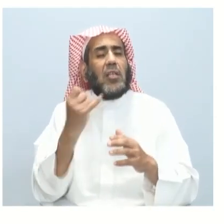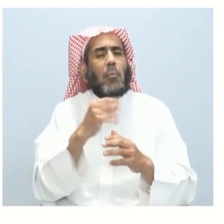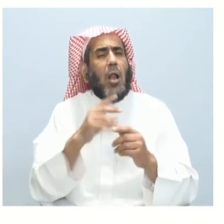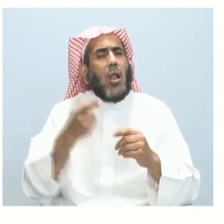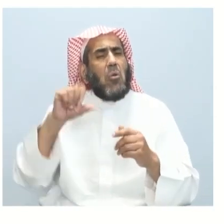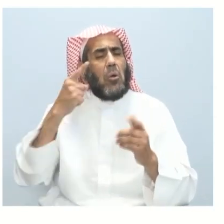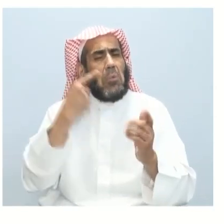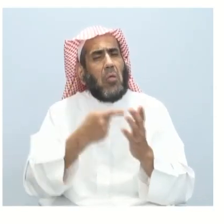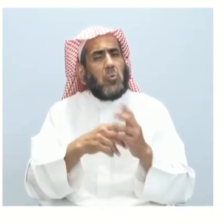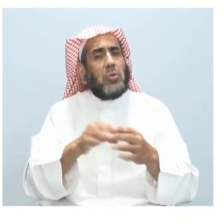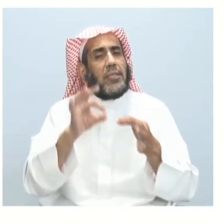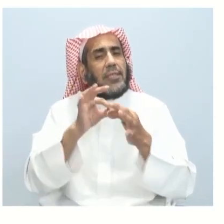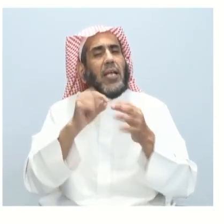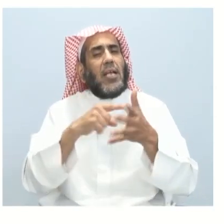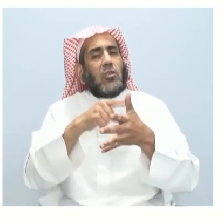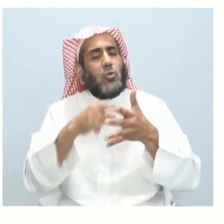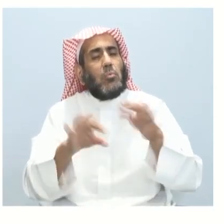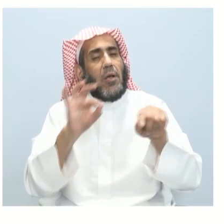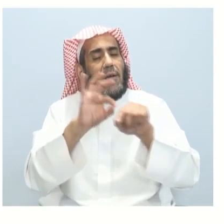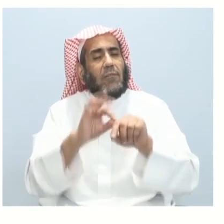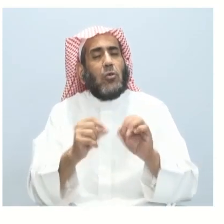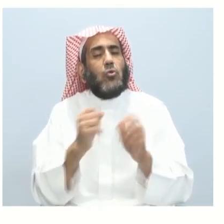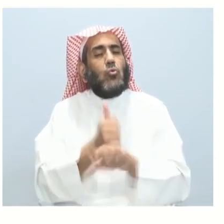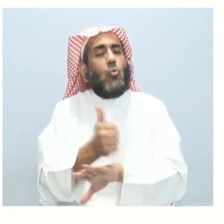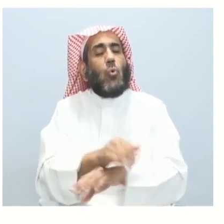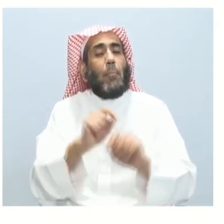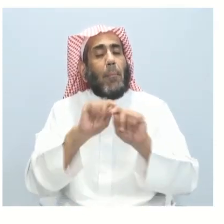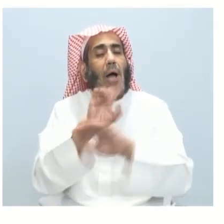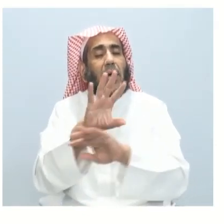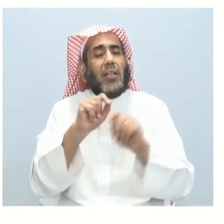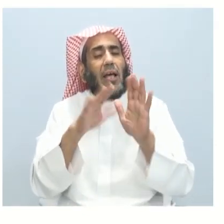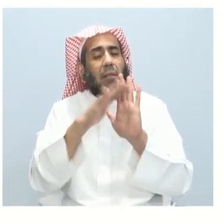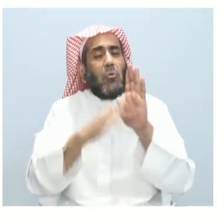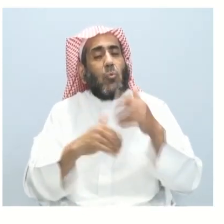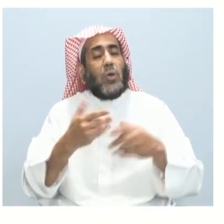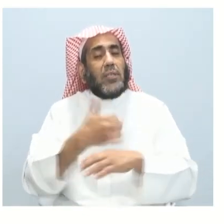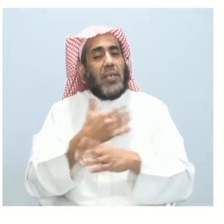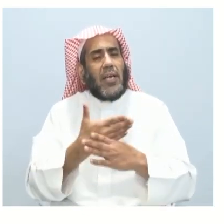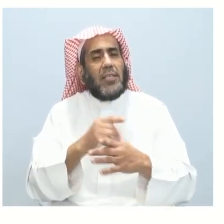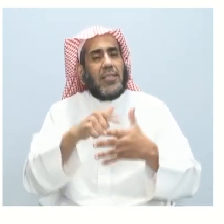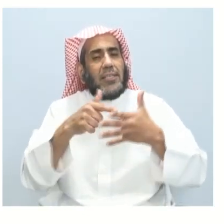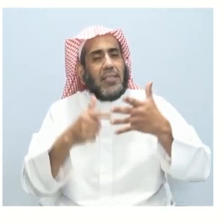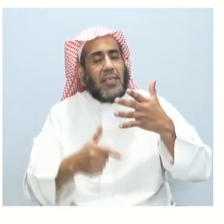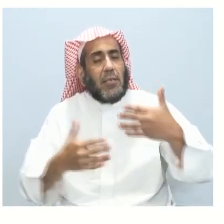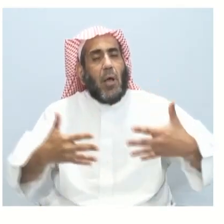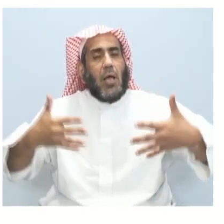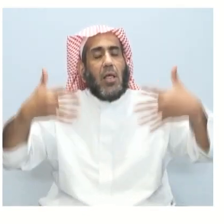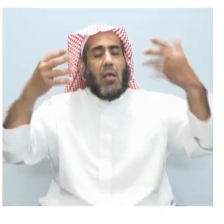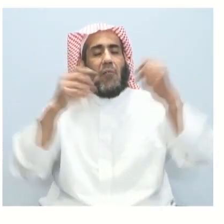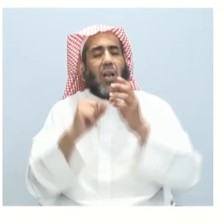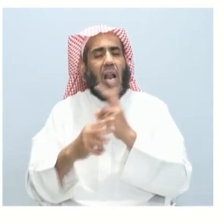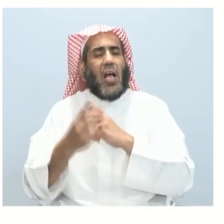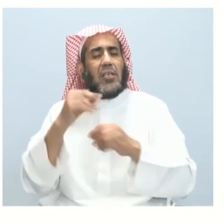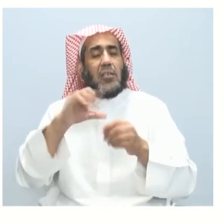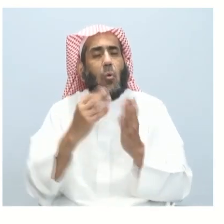النقاد قد لاحظوا وجود تناسب ايضا في اسلوب عرض هذه الموضوعات وطريقه الترتيب في في في القصائد القديمه ونادى عدد